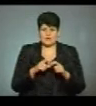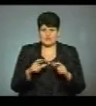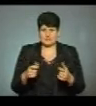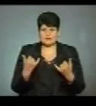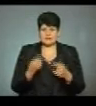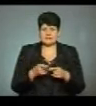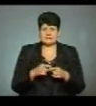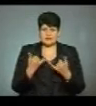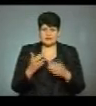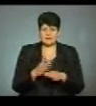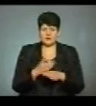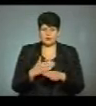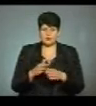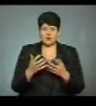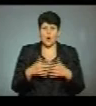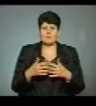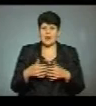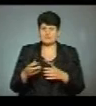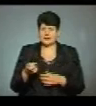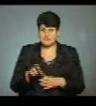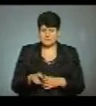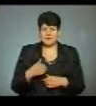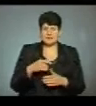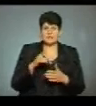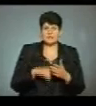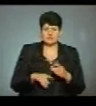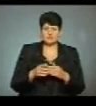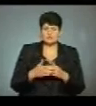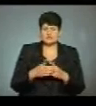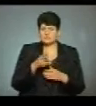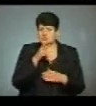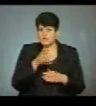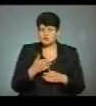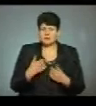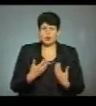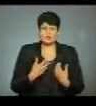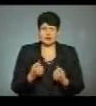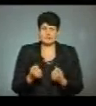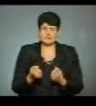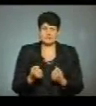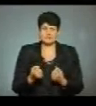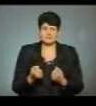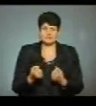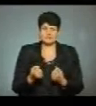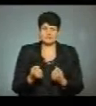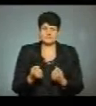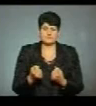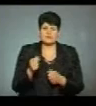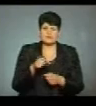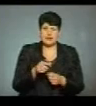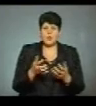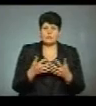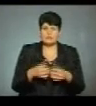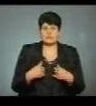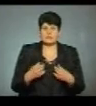йде перерозподіл обладнання. І я надіюся, що найближчим часом ми отримаємо саме якраз те обладнання, яке